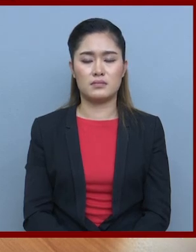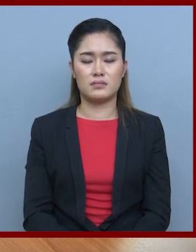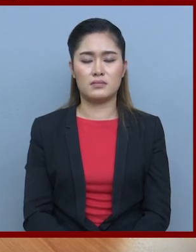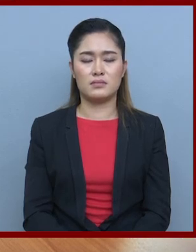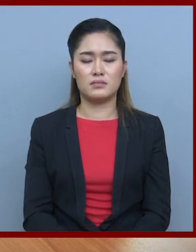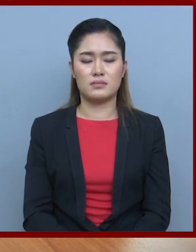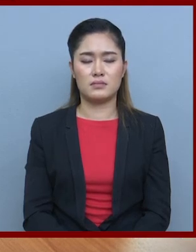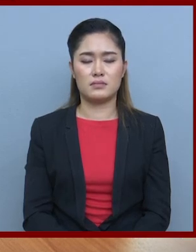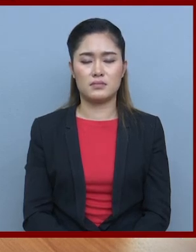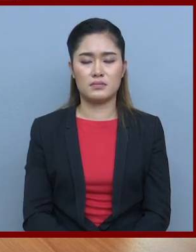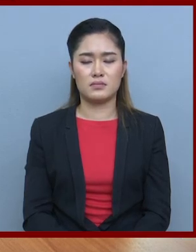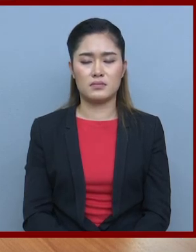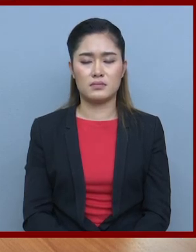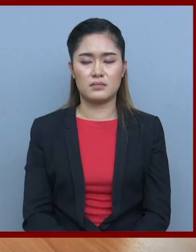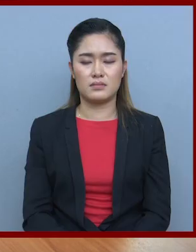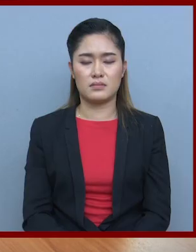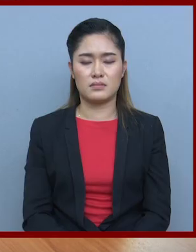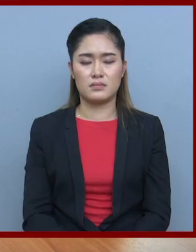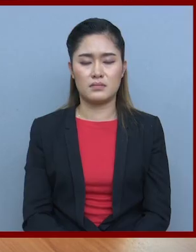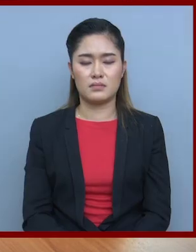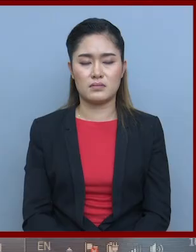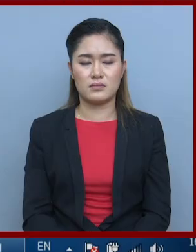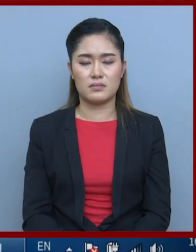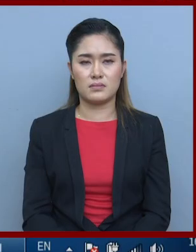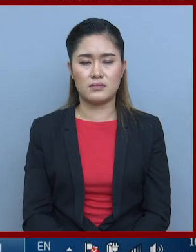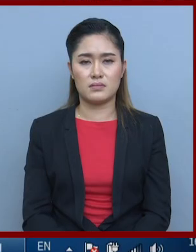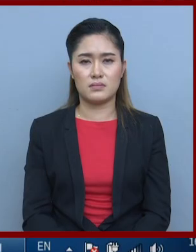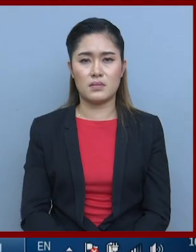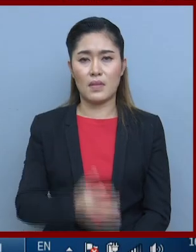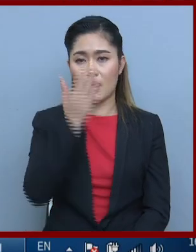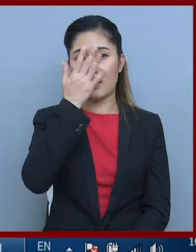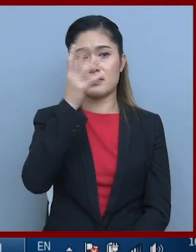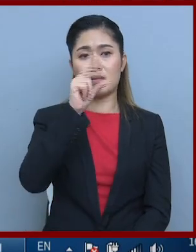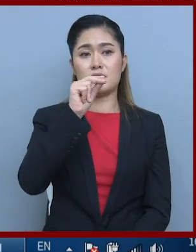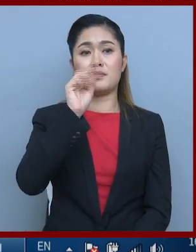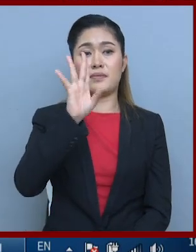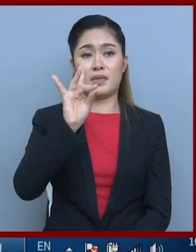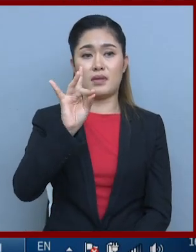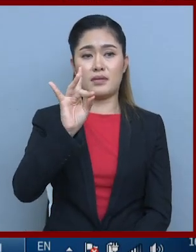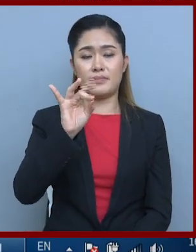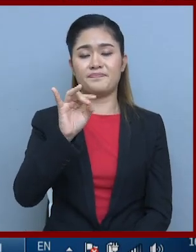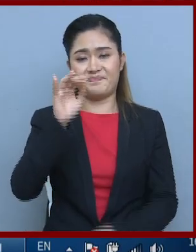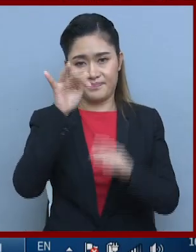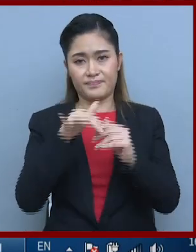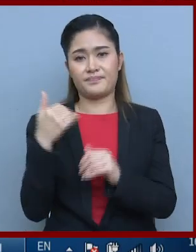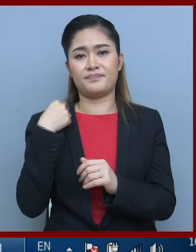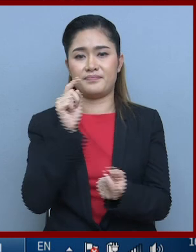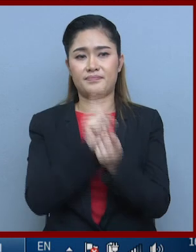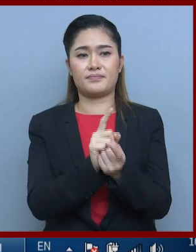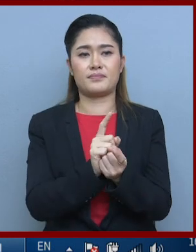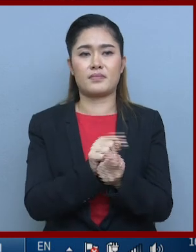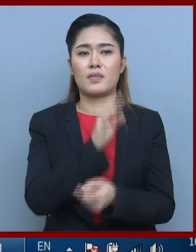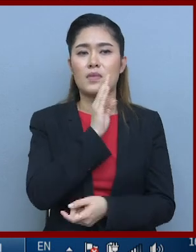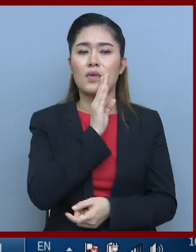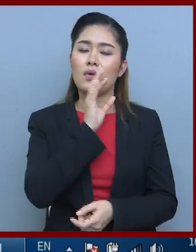สับดิสเพย์น่าจะอยู่ด้านหน้าเลยนะหน้า38ครับสับดิสเ